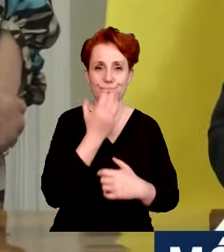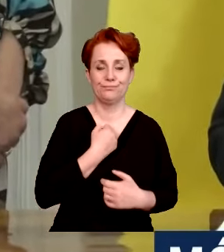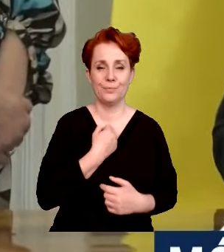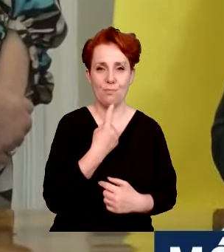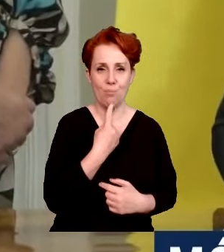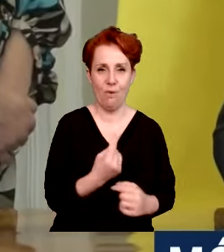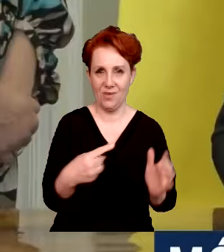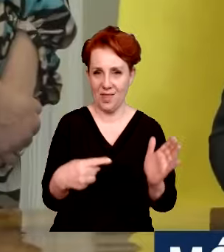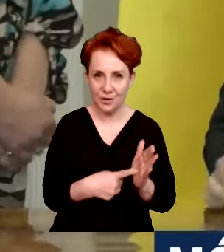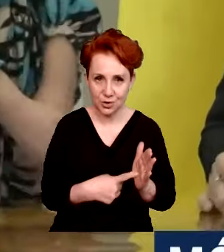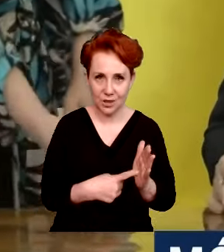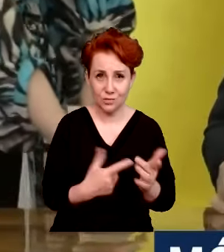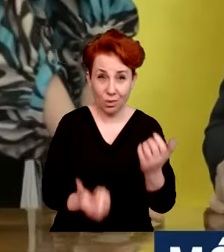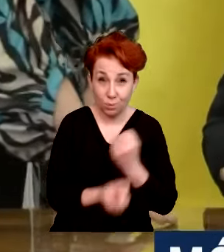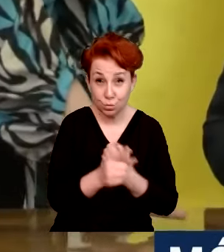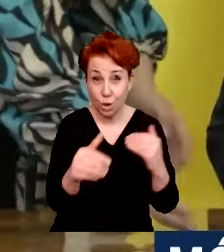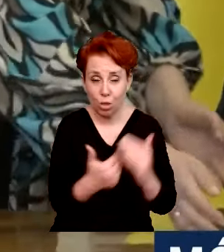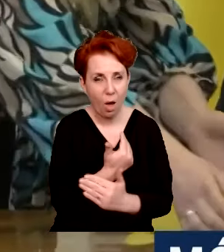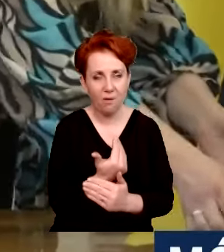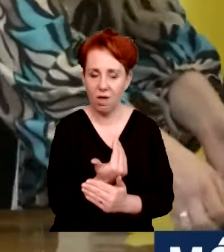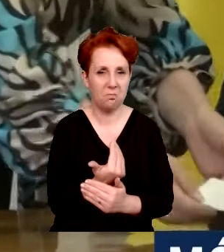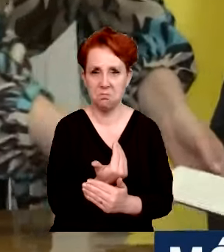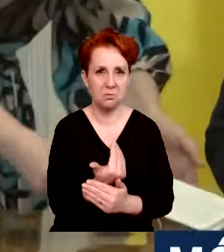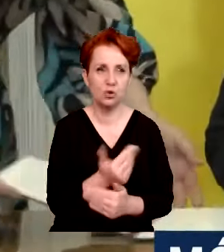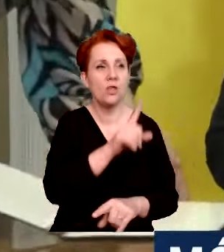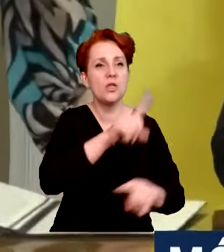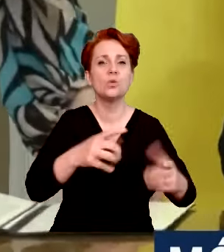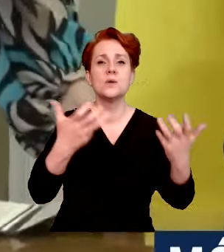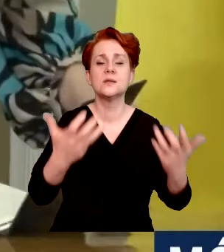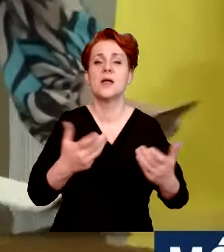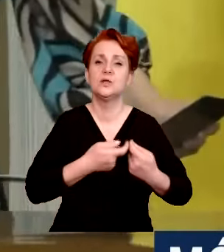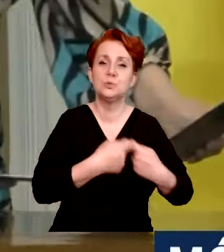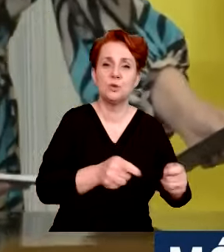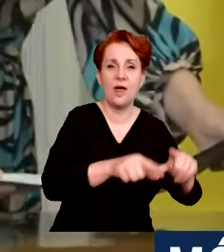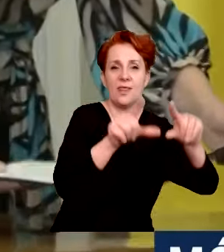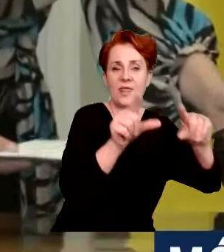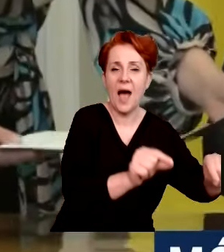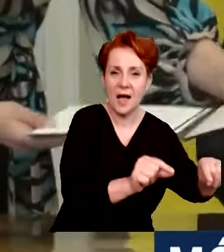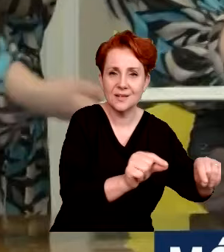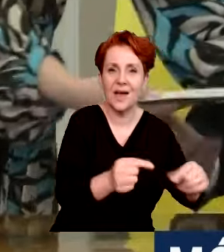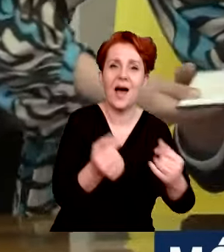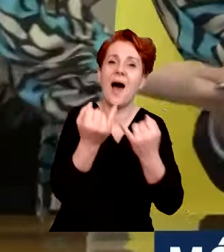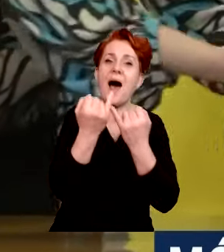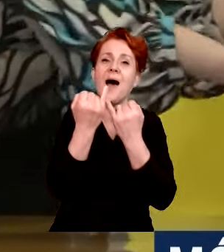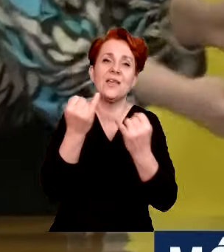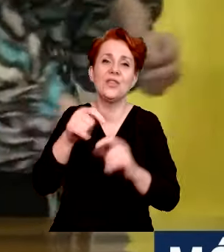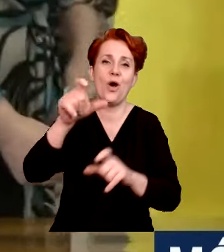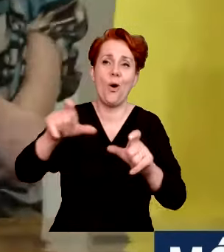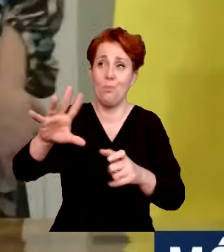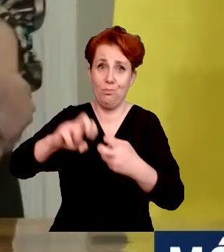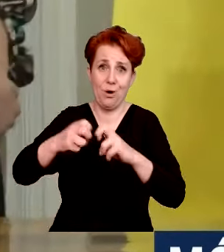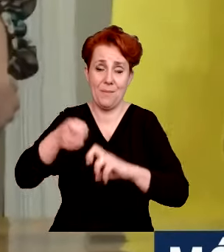nie jest nic nowego, że niektórzy chcą sprzedać taniej, niektórzy z tego tytułu mogą mieć